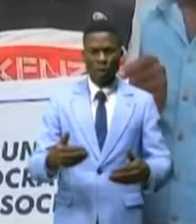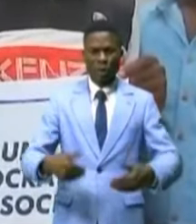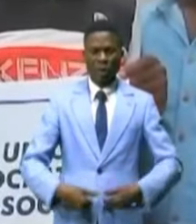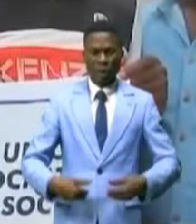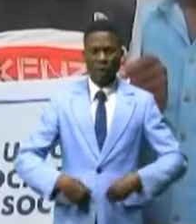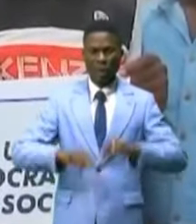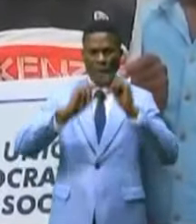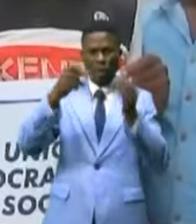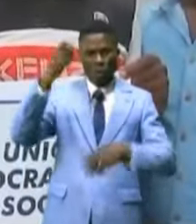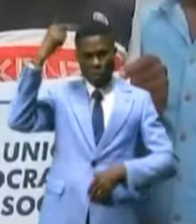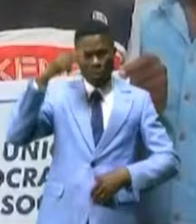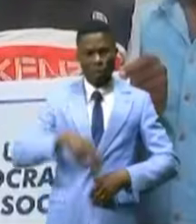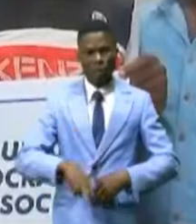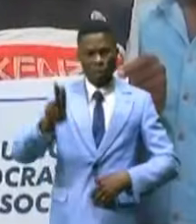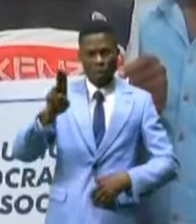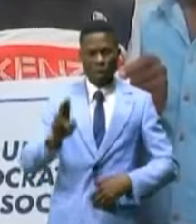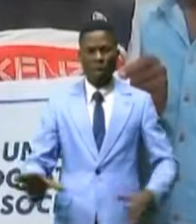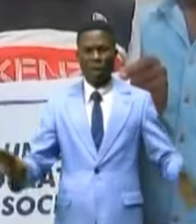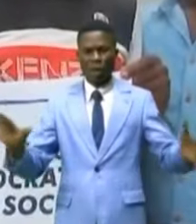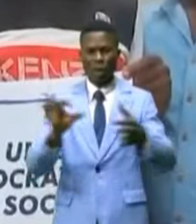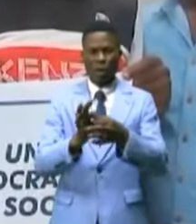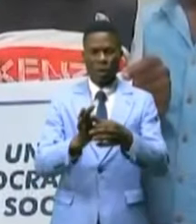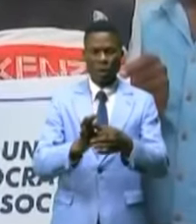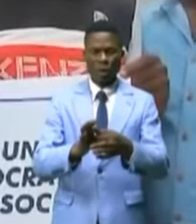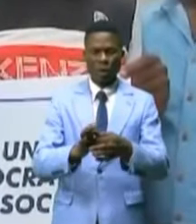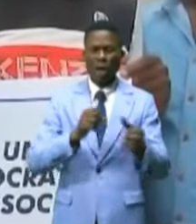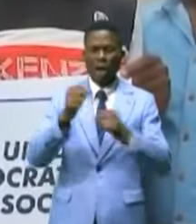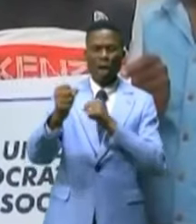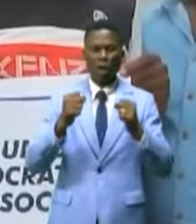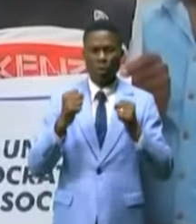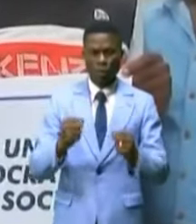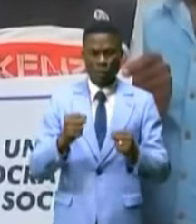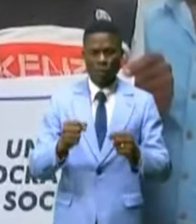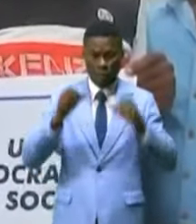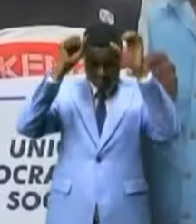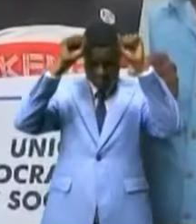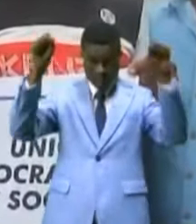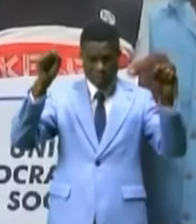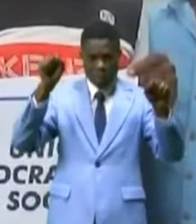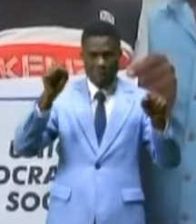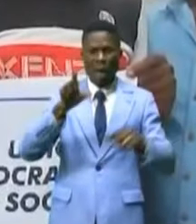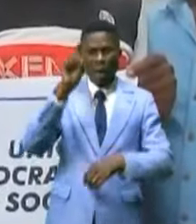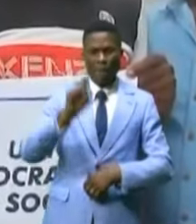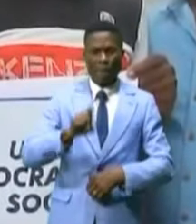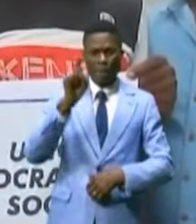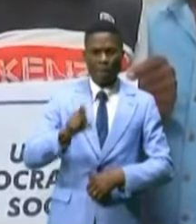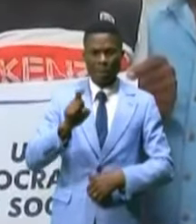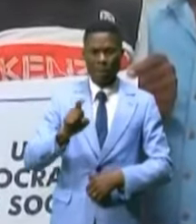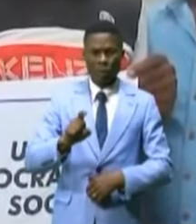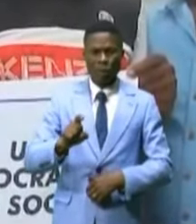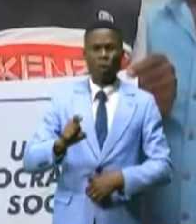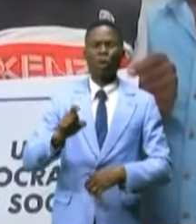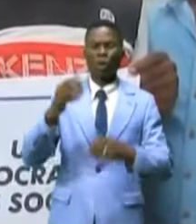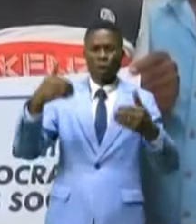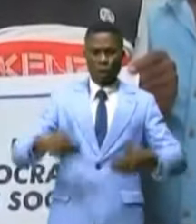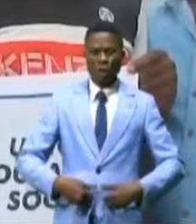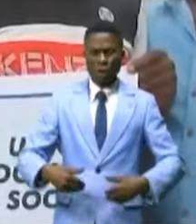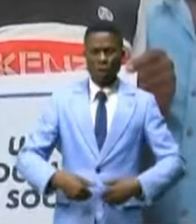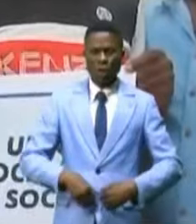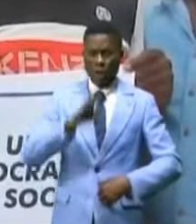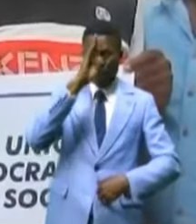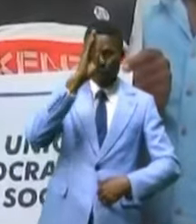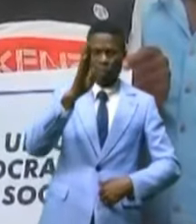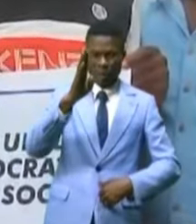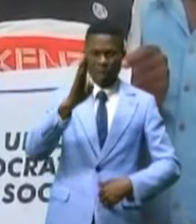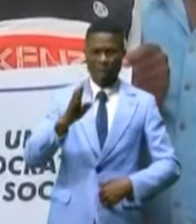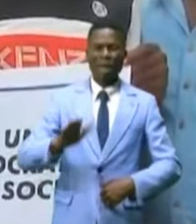du parti veut se ranger en ordre de grande bataille. Le président a plus besoin de ses lieutenants loyaux et fidèles à sa